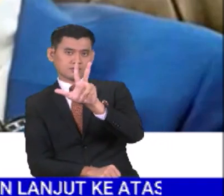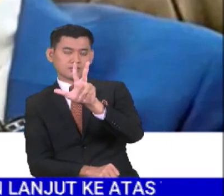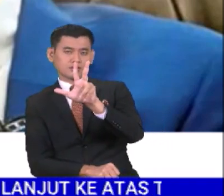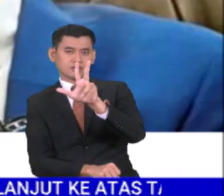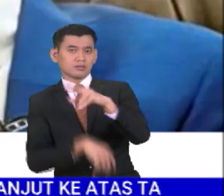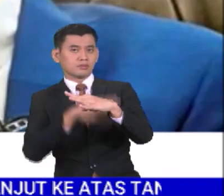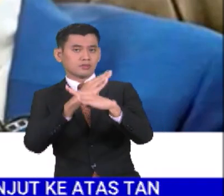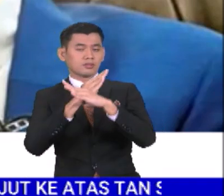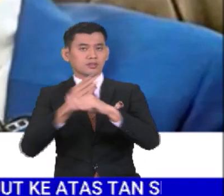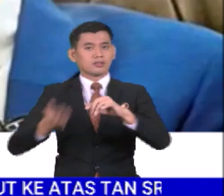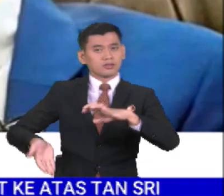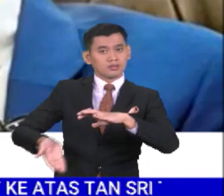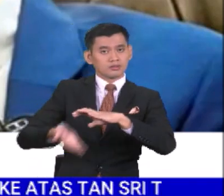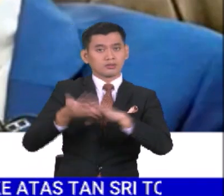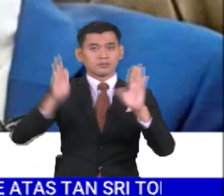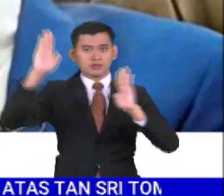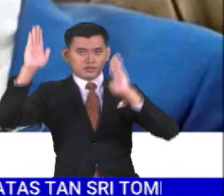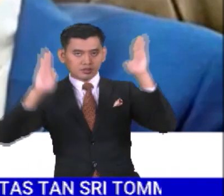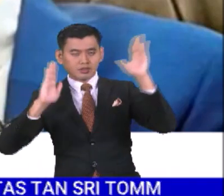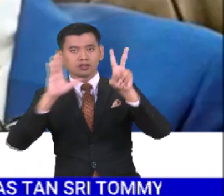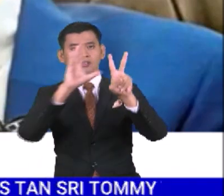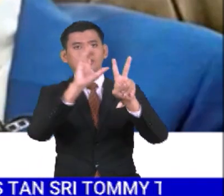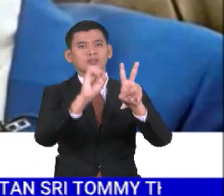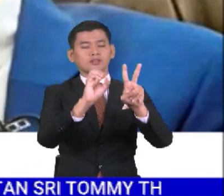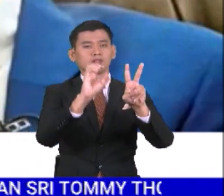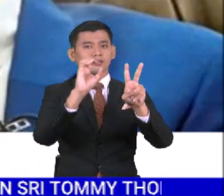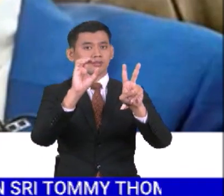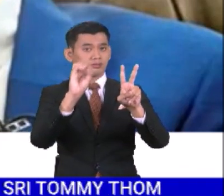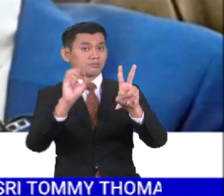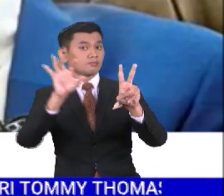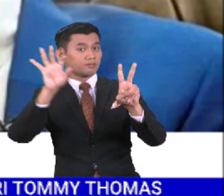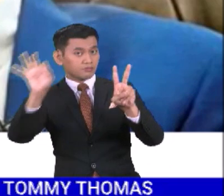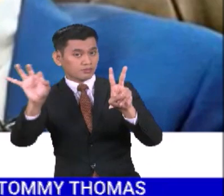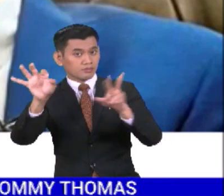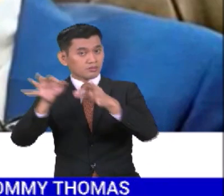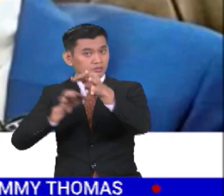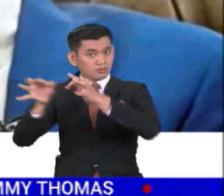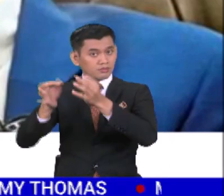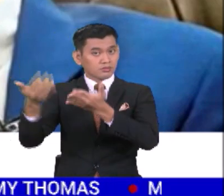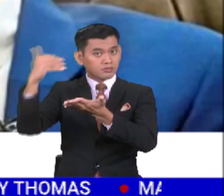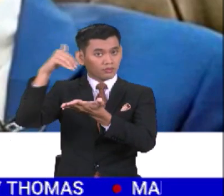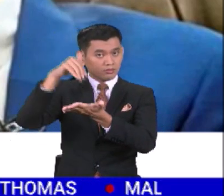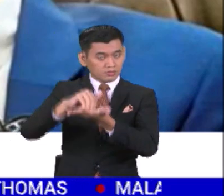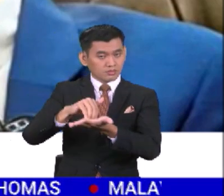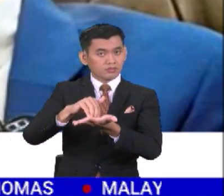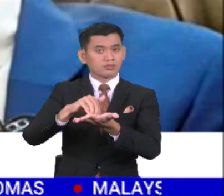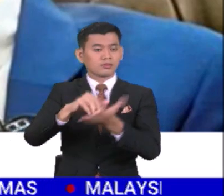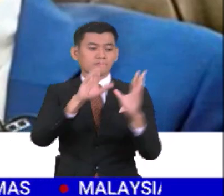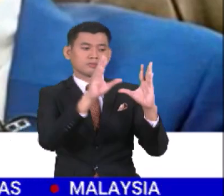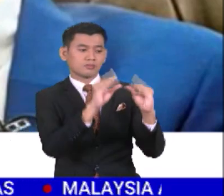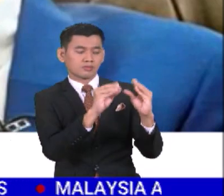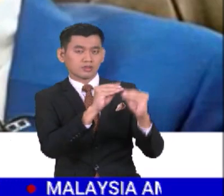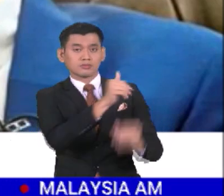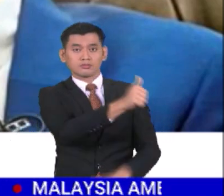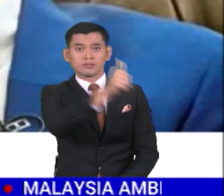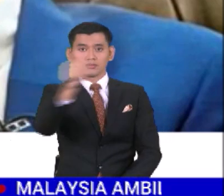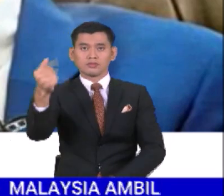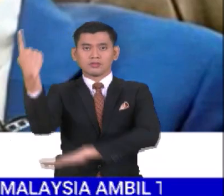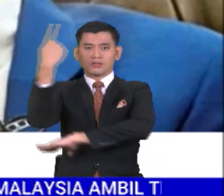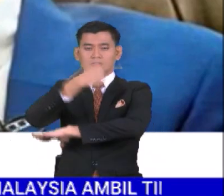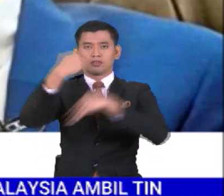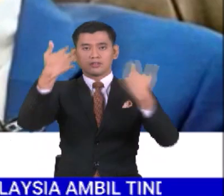Suruhanjaya Pencegahan Rasuah Malaysia 2009. Jelas Datuk Seri Ismail Sabri, mesyuarat Jemaah Menteri hari ini